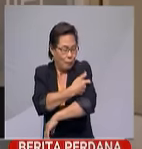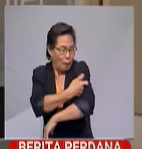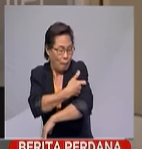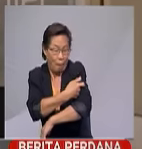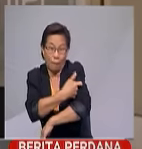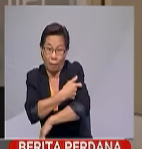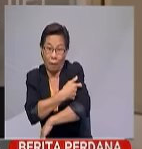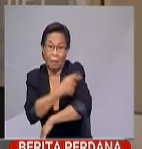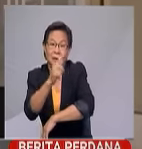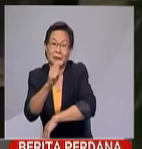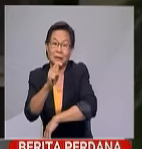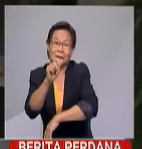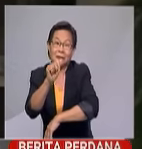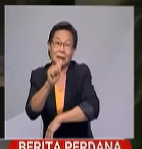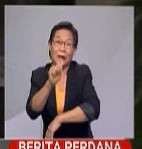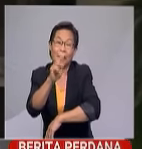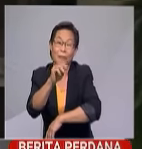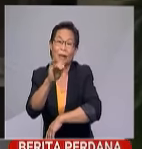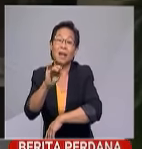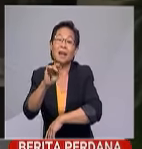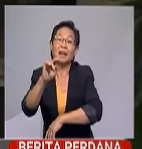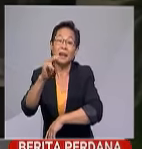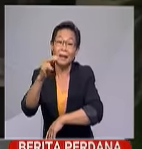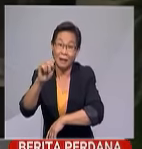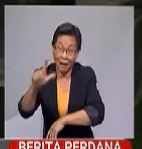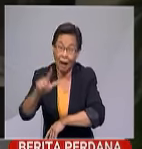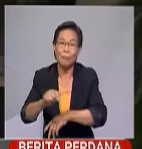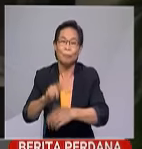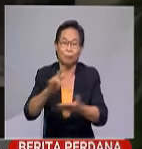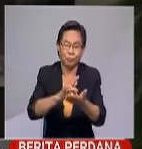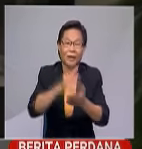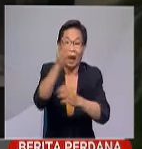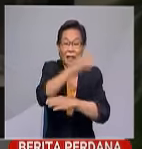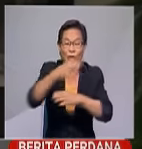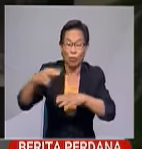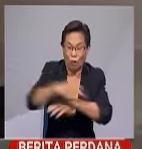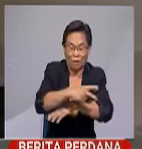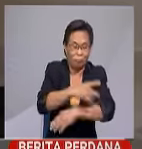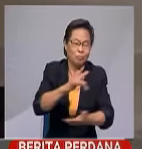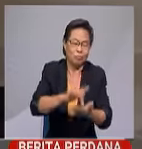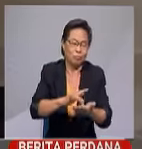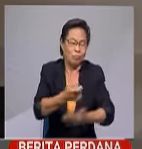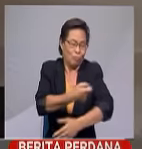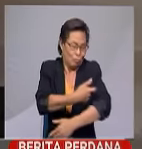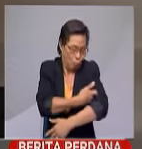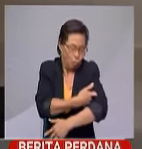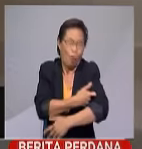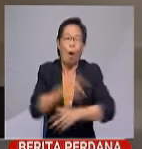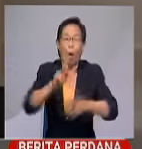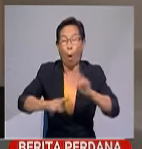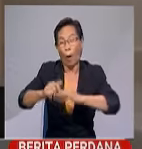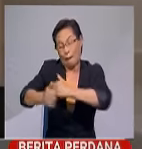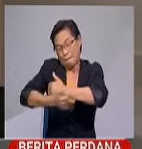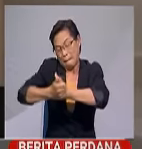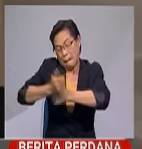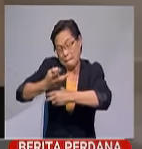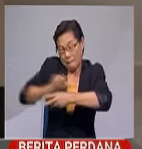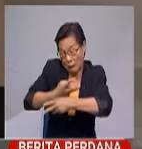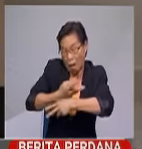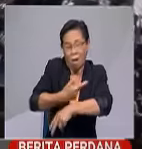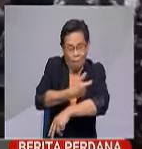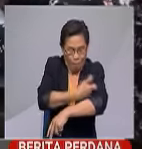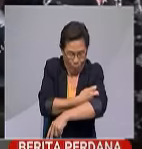Tamiflu merupakan sejenis antiviral yang merawat influenza dan seharusnya diambil golongan berisiko tinggi terkena virus